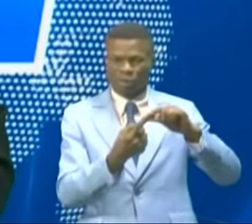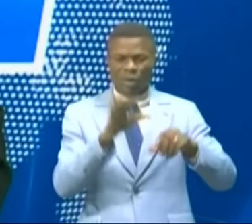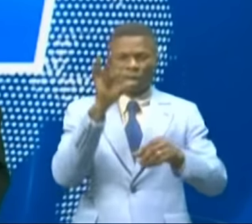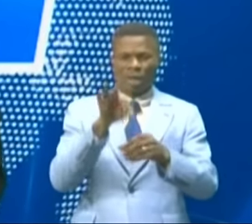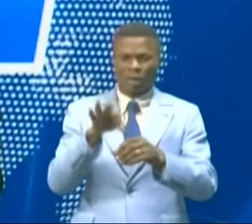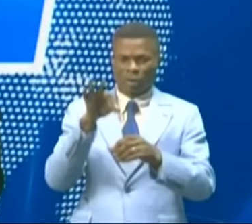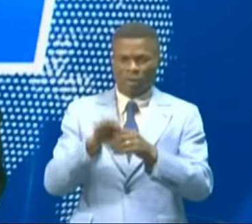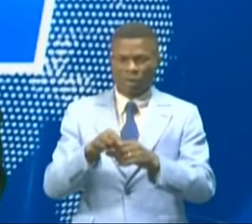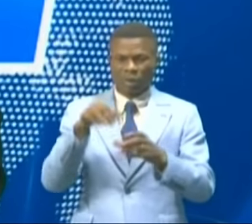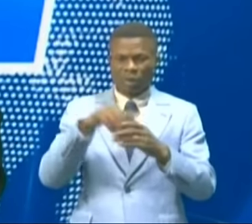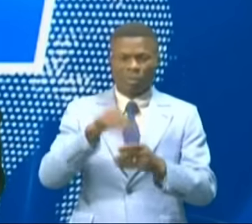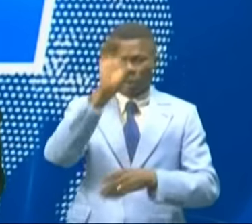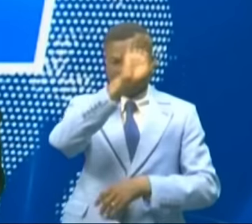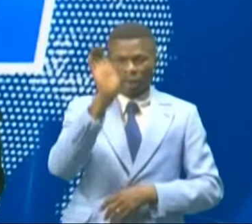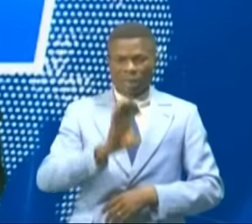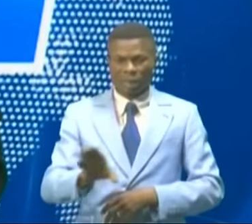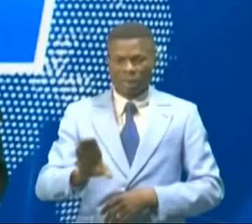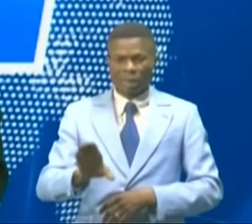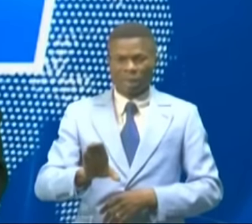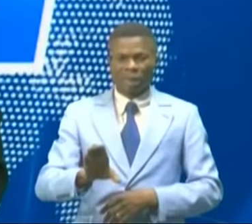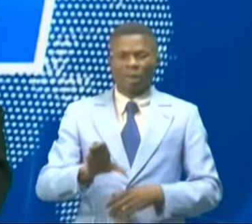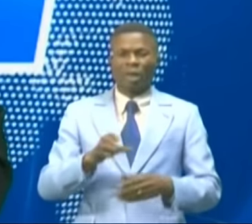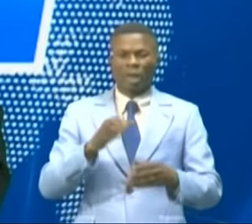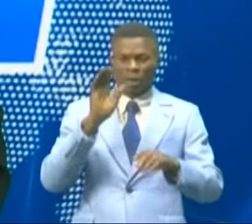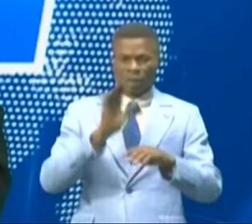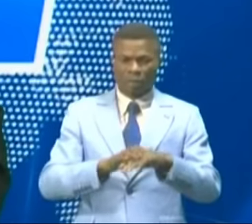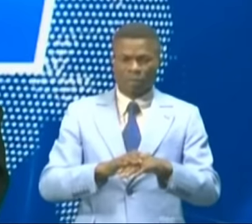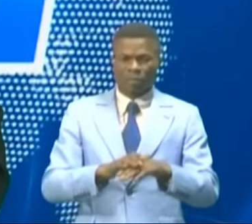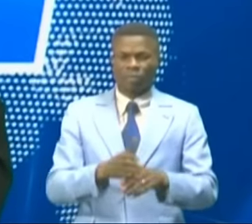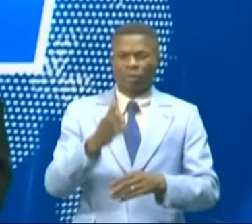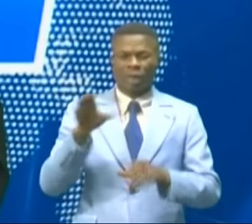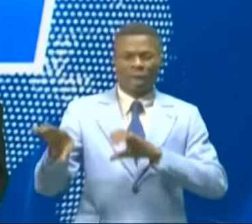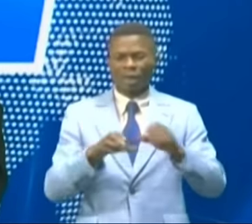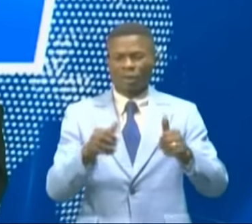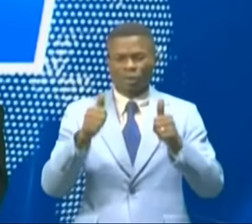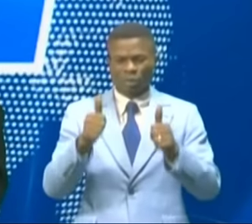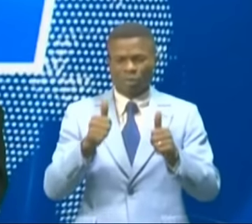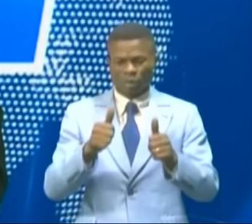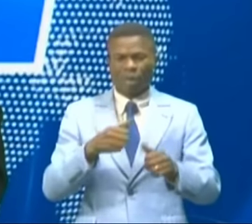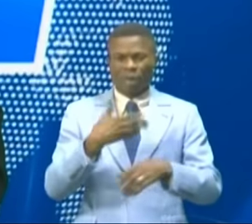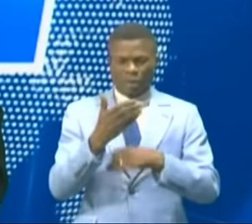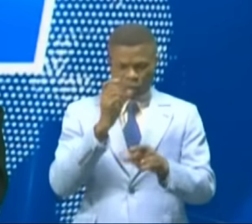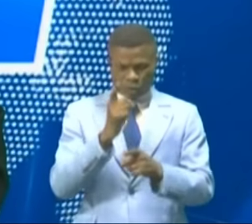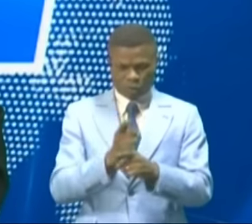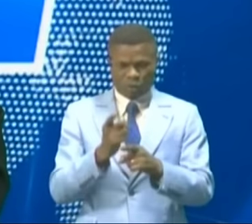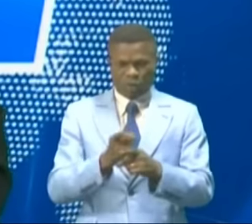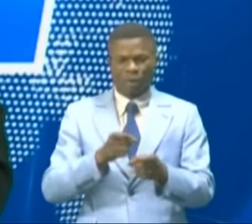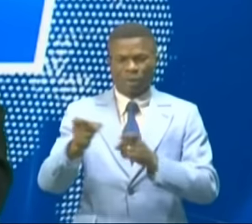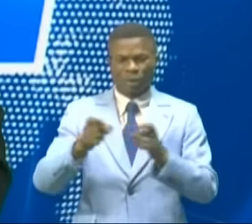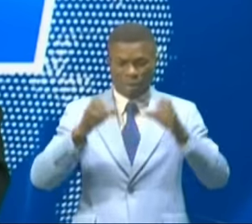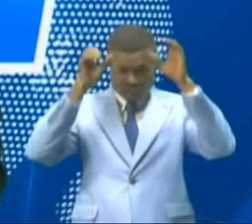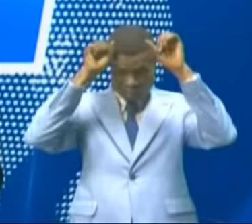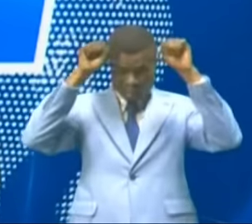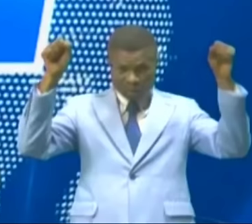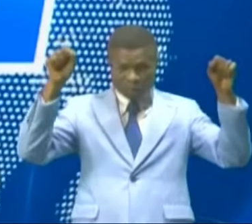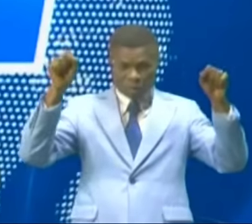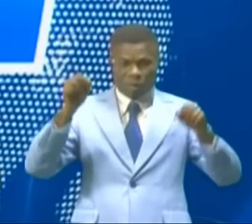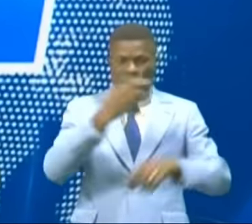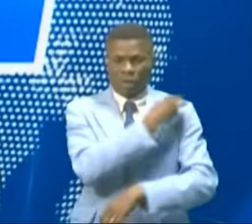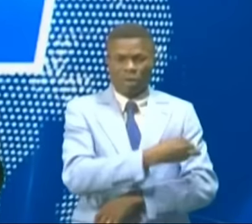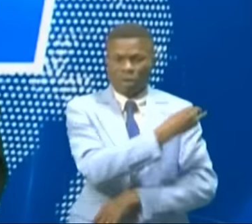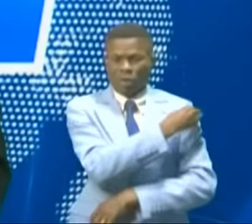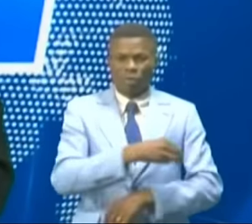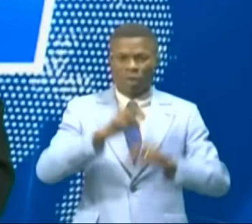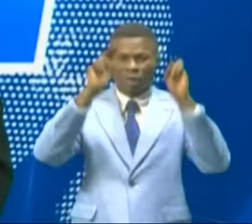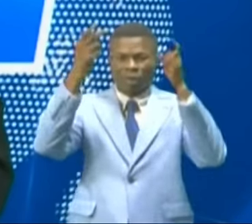électives au niveau des communes. L'entame des dites actions a été effective sous l'égide du président de la Croix-Rouge